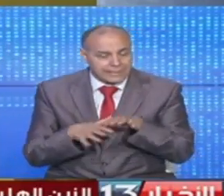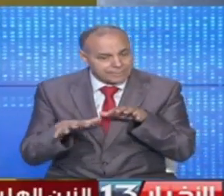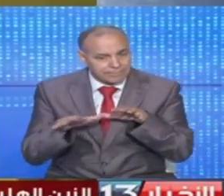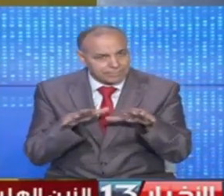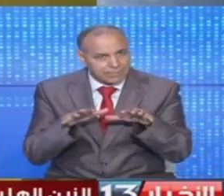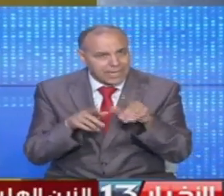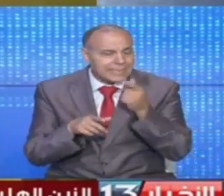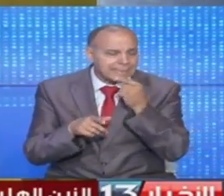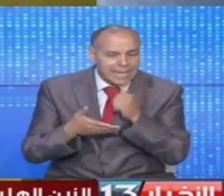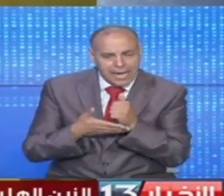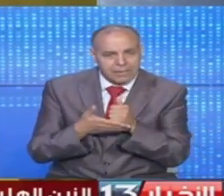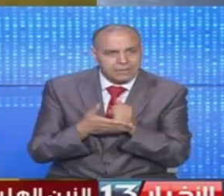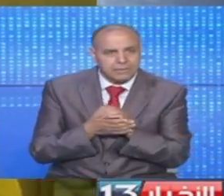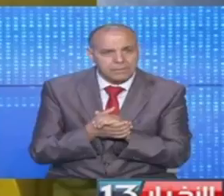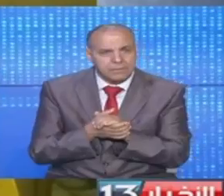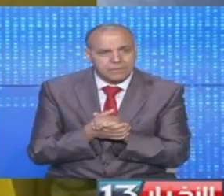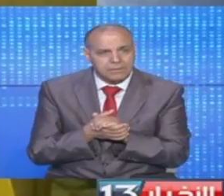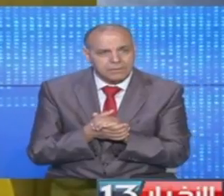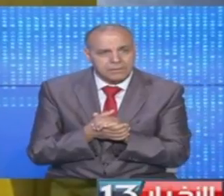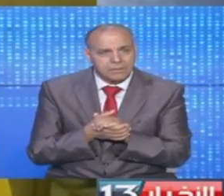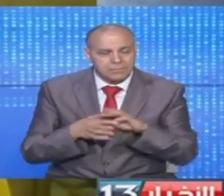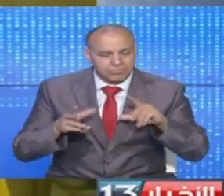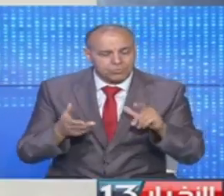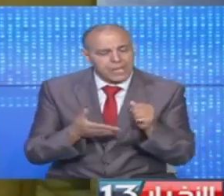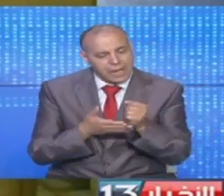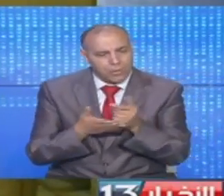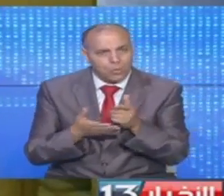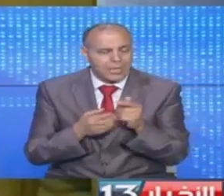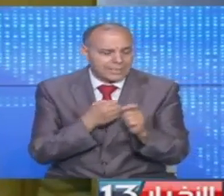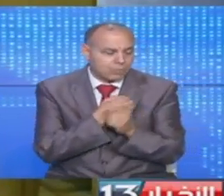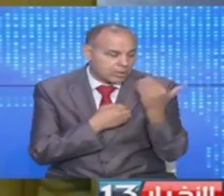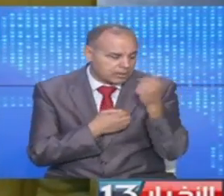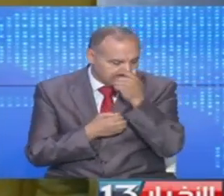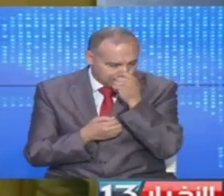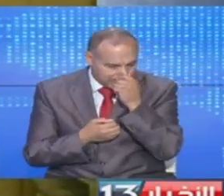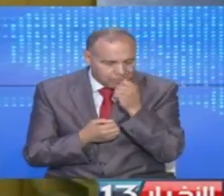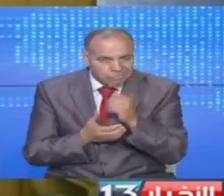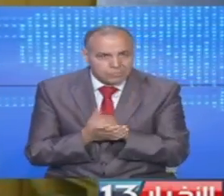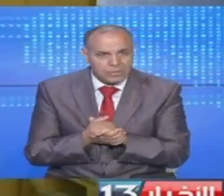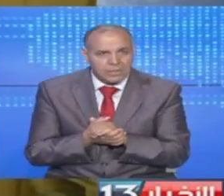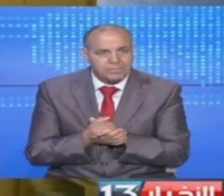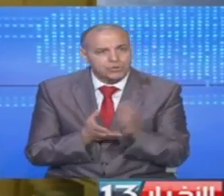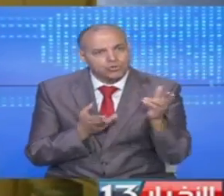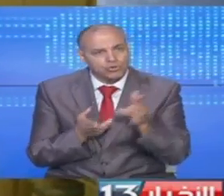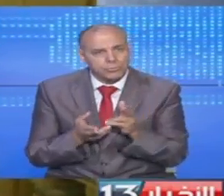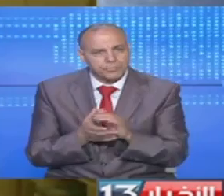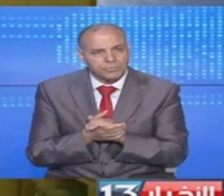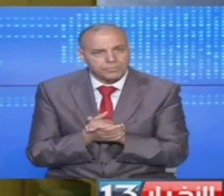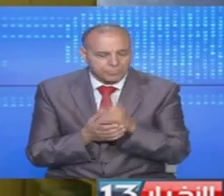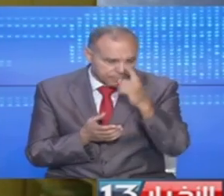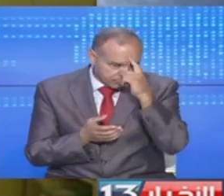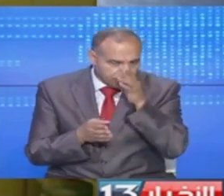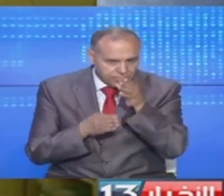معناها بتسهيل عملية الوحدة نتاعها ماي الأسبوع هذايا اللي جا، واحنا ملي جاو نورمال ما هكا باش